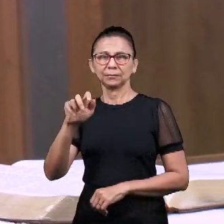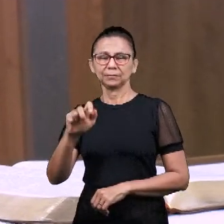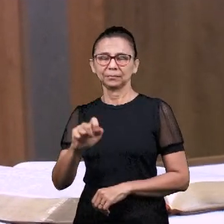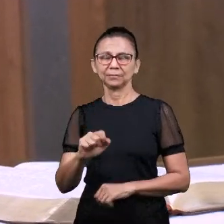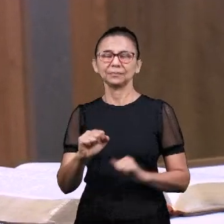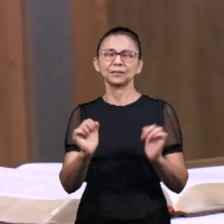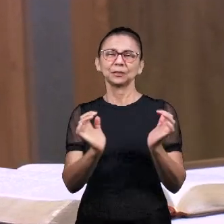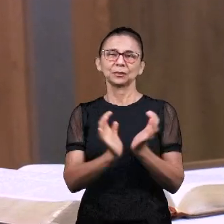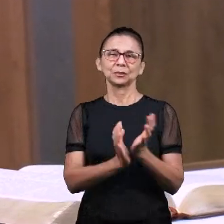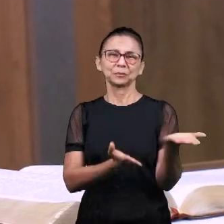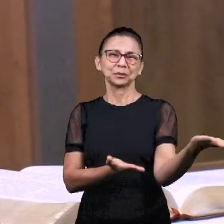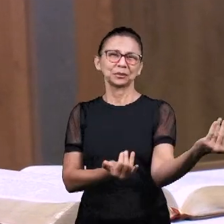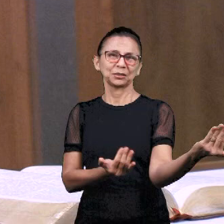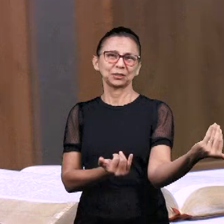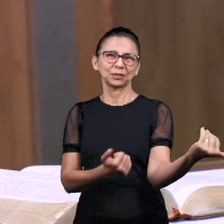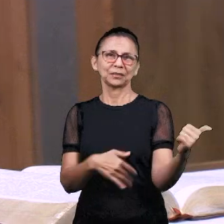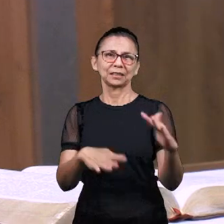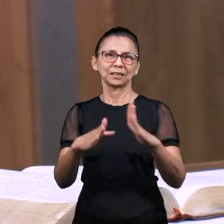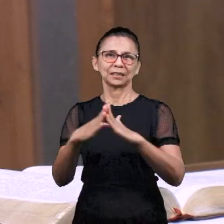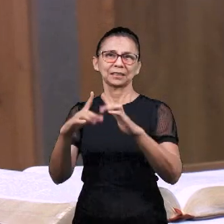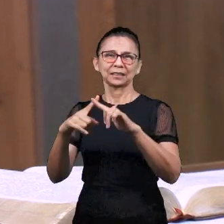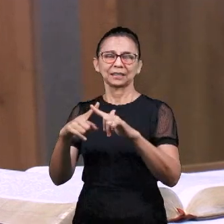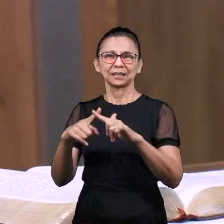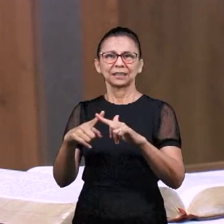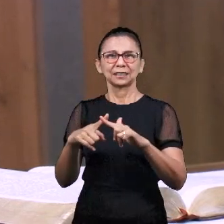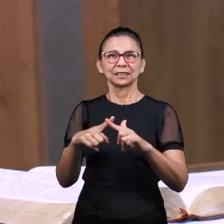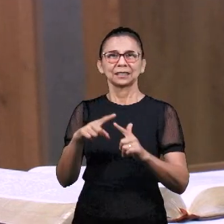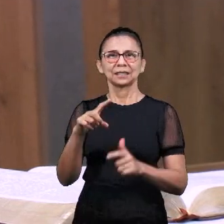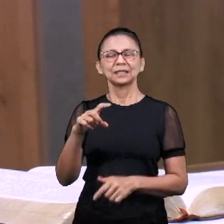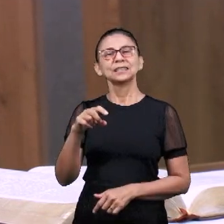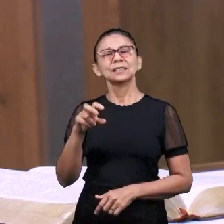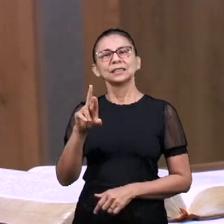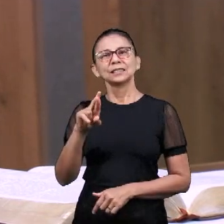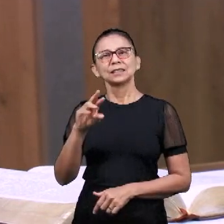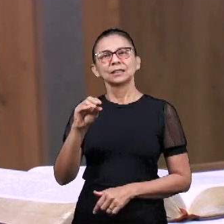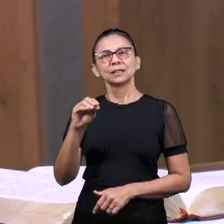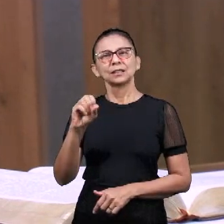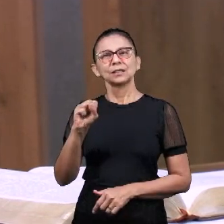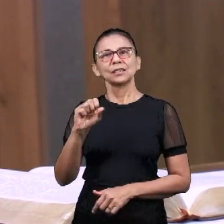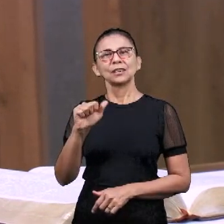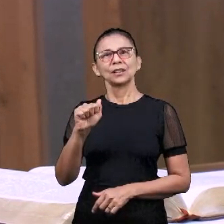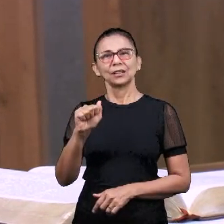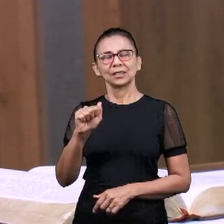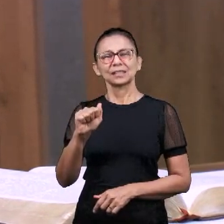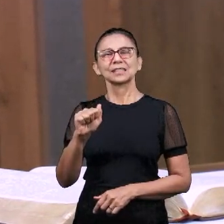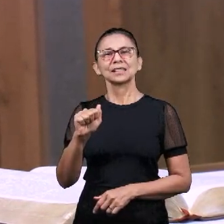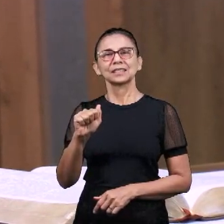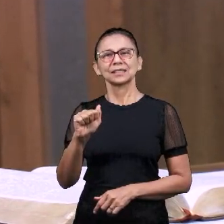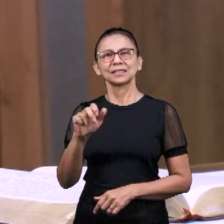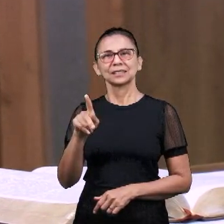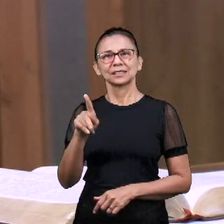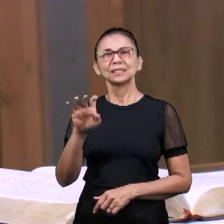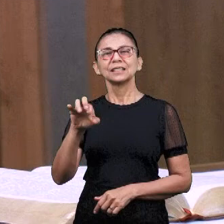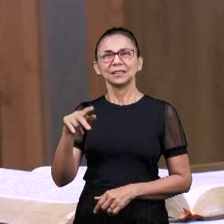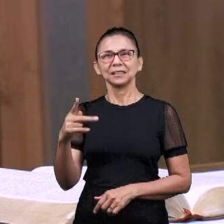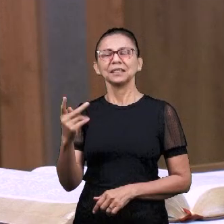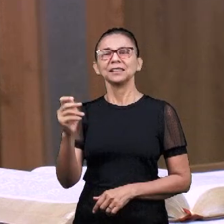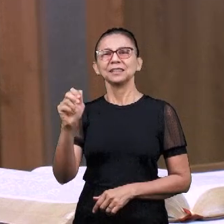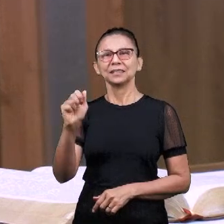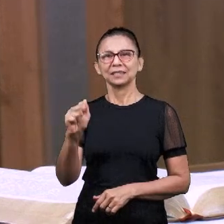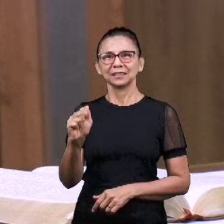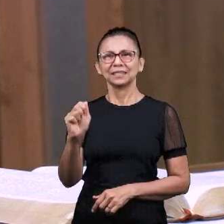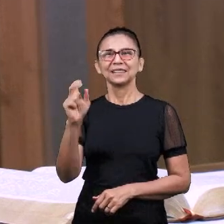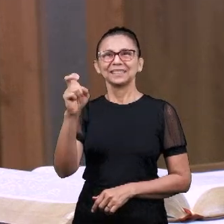Natalia, do groupe de jeunes de l'église de Rosa Nova da Penha 5, un quartier où il y a